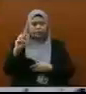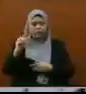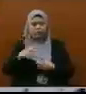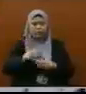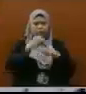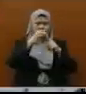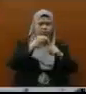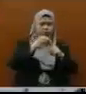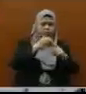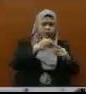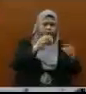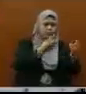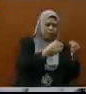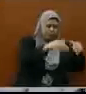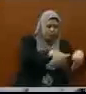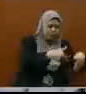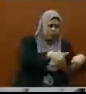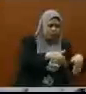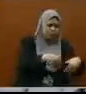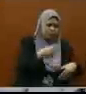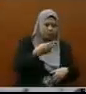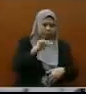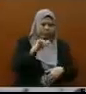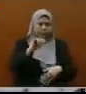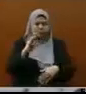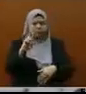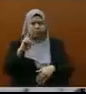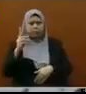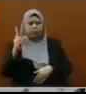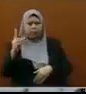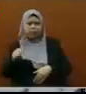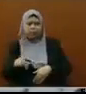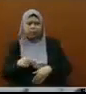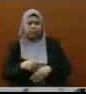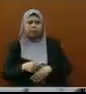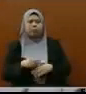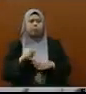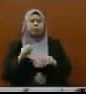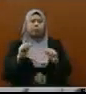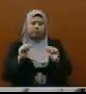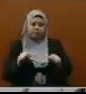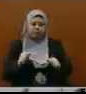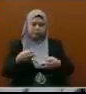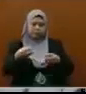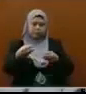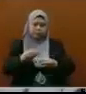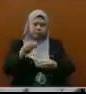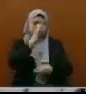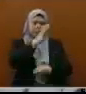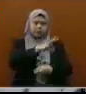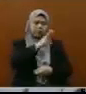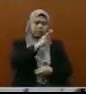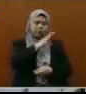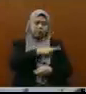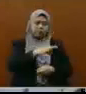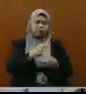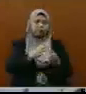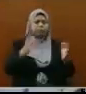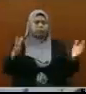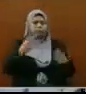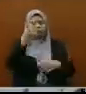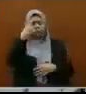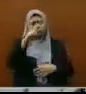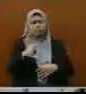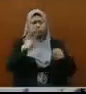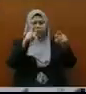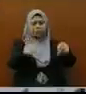high value crops ini yang memberikan pulangan modal dan juga memberikan pendapatan yang tinggi kepada penduduk dan juga rakyat. Dan akhir